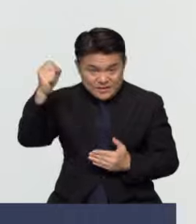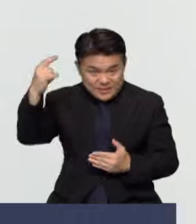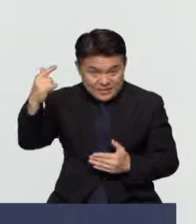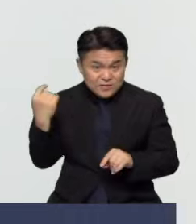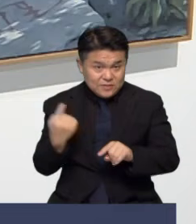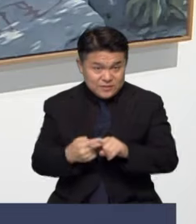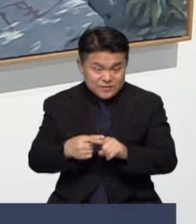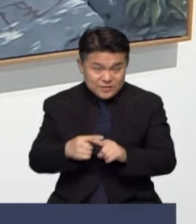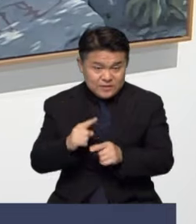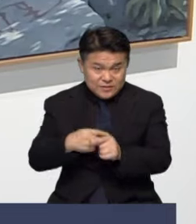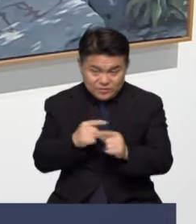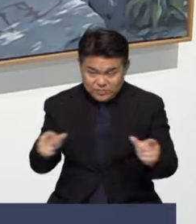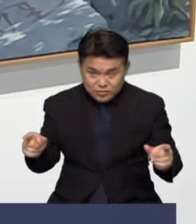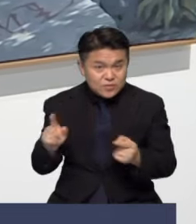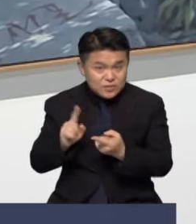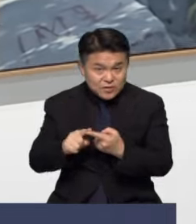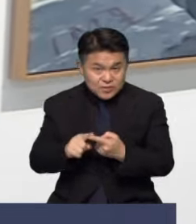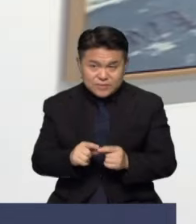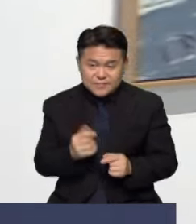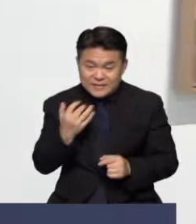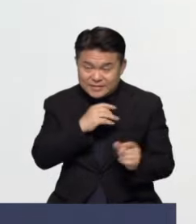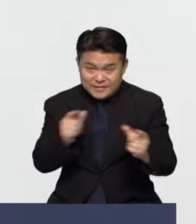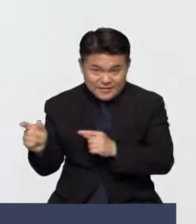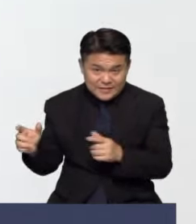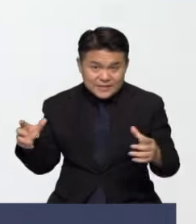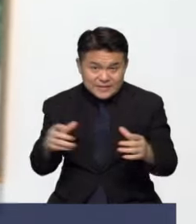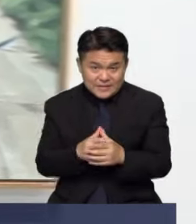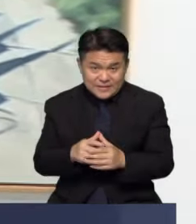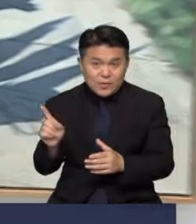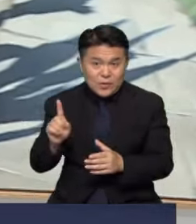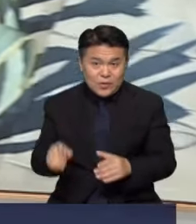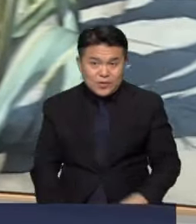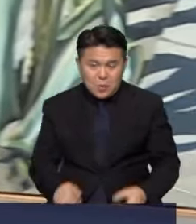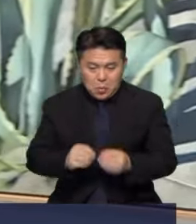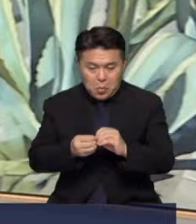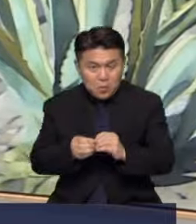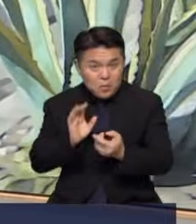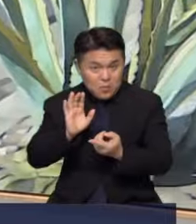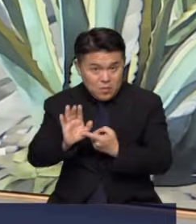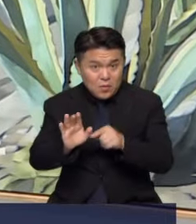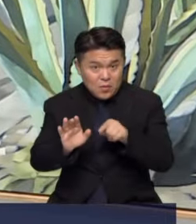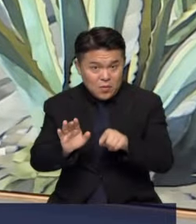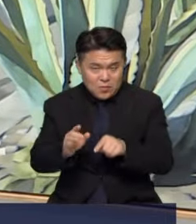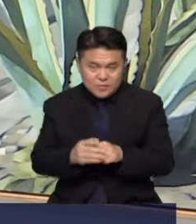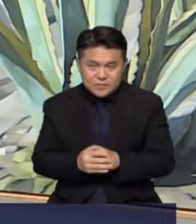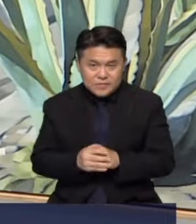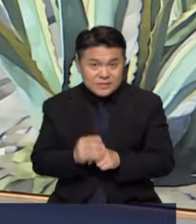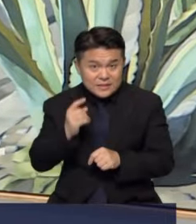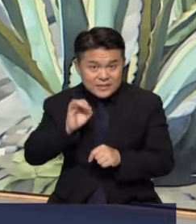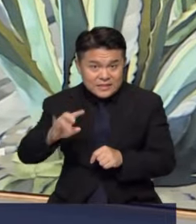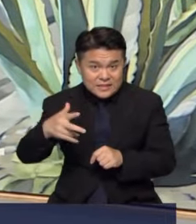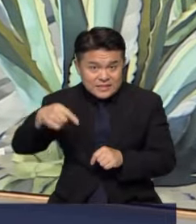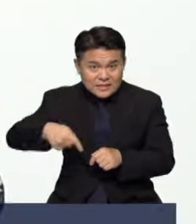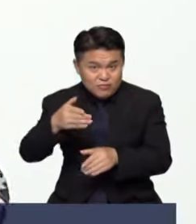같은 자연적인 요소를 다양한 색감을 통해 의도적으로 왜곡하는 인상주의 스타일을